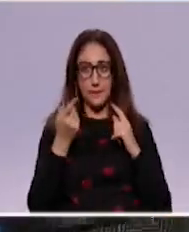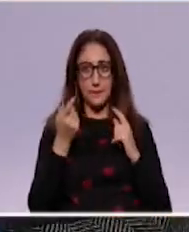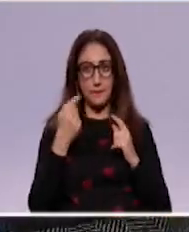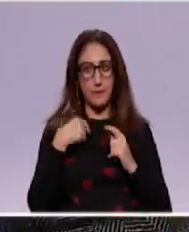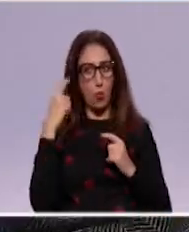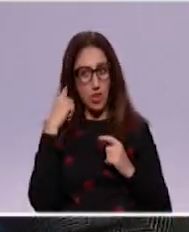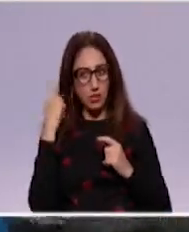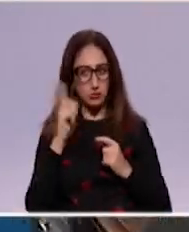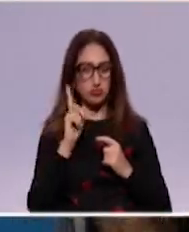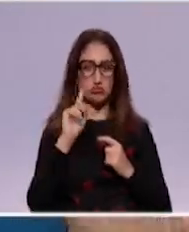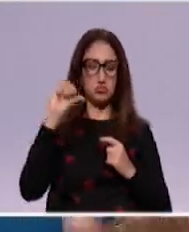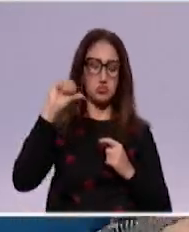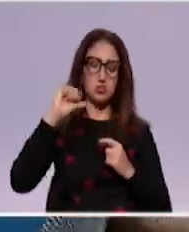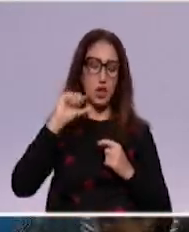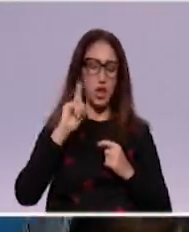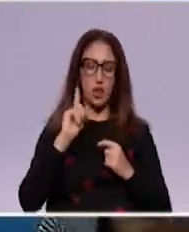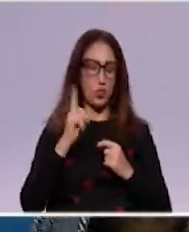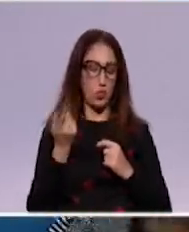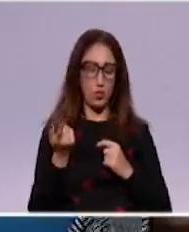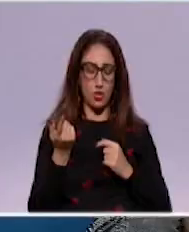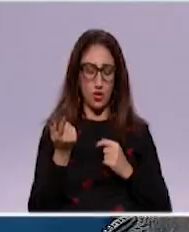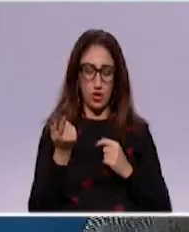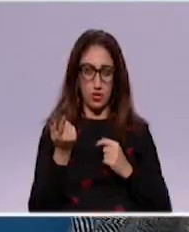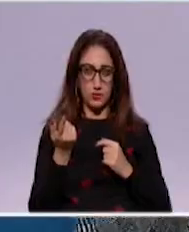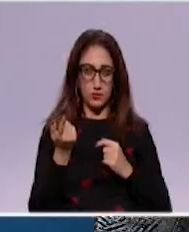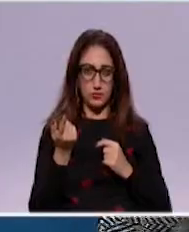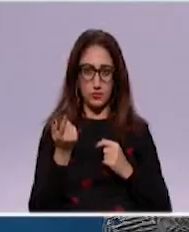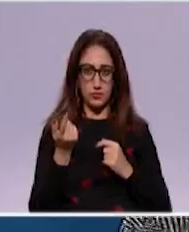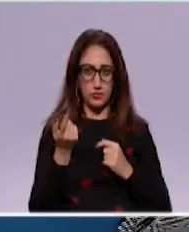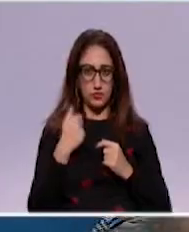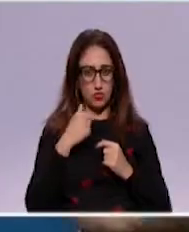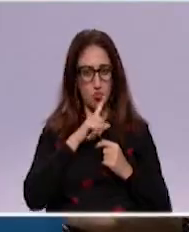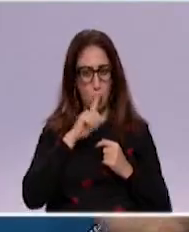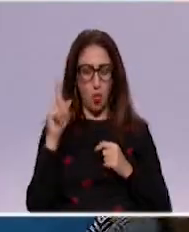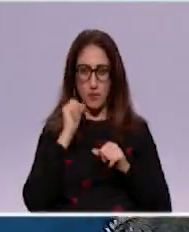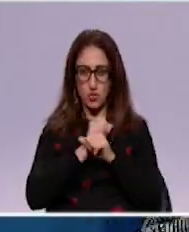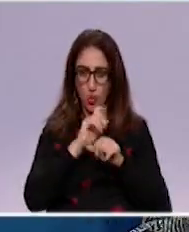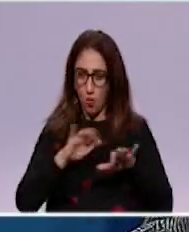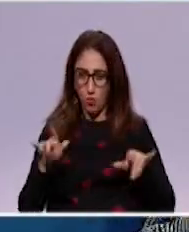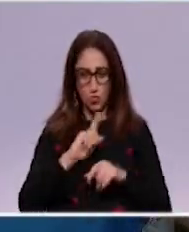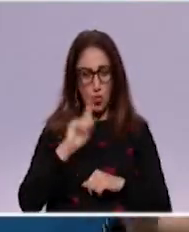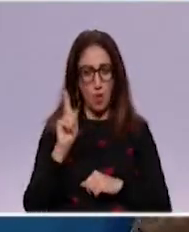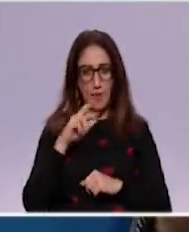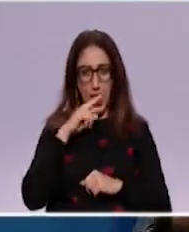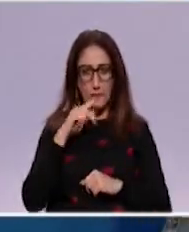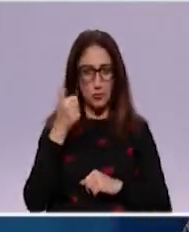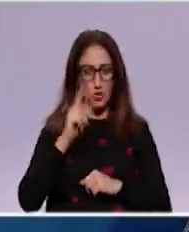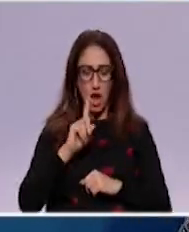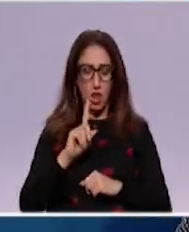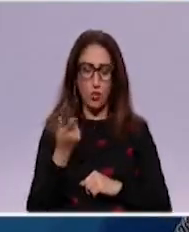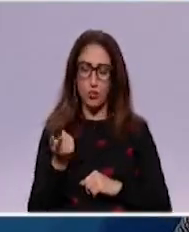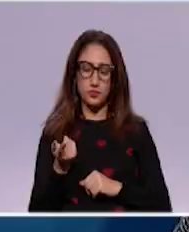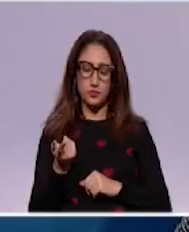ودنا وما اقدرش افكر ان انا في يوم من الايام هعمل ده فده ممنوع لكن انا عايز